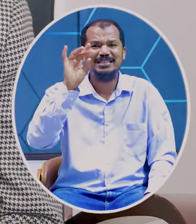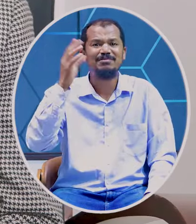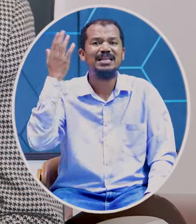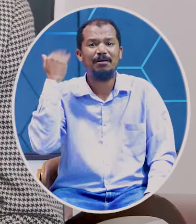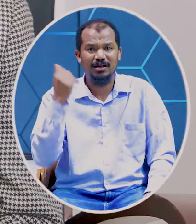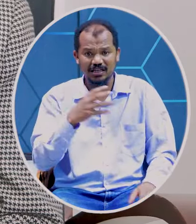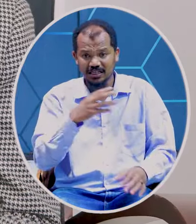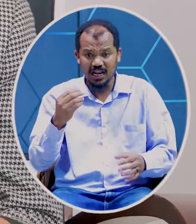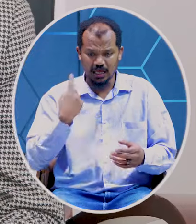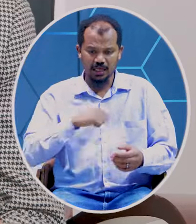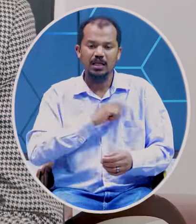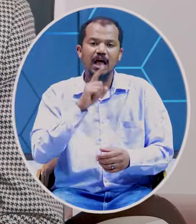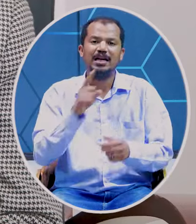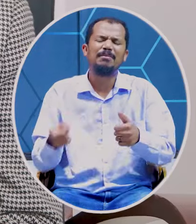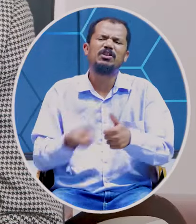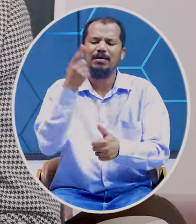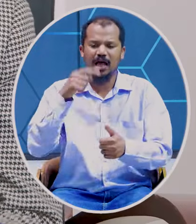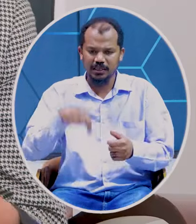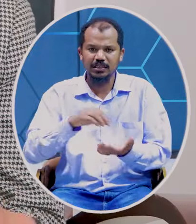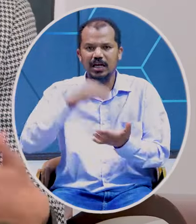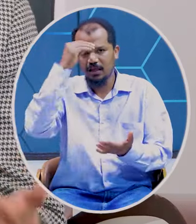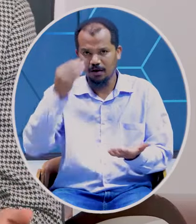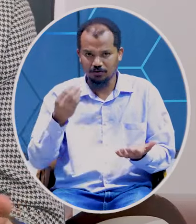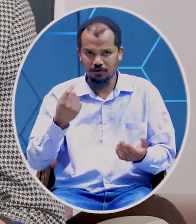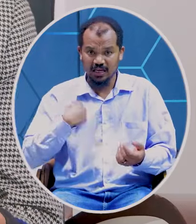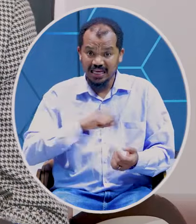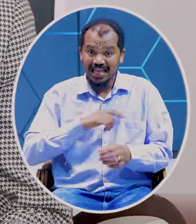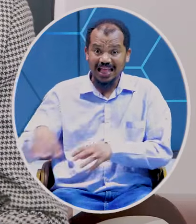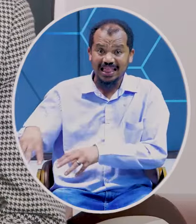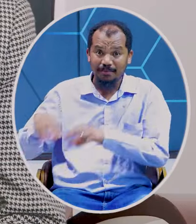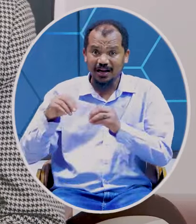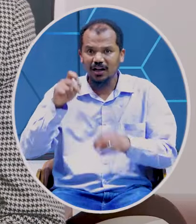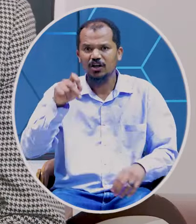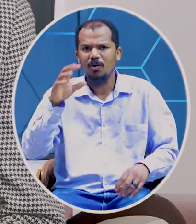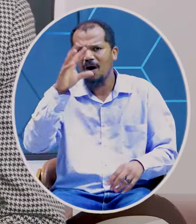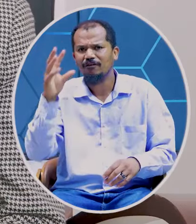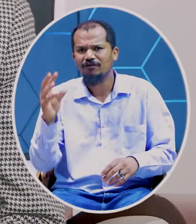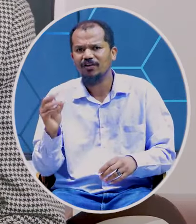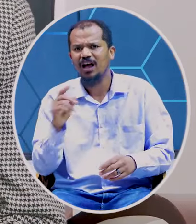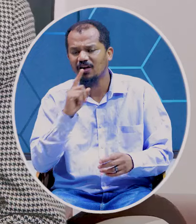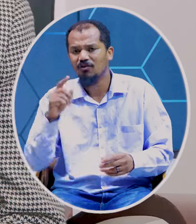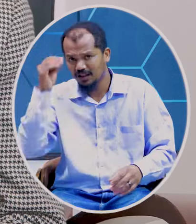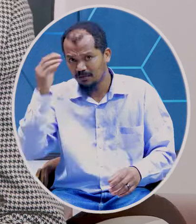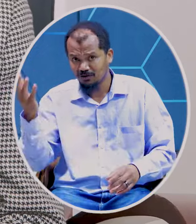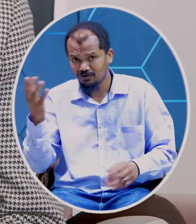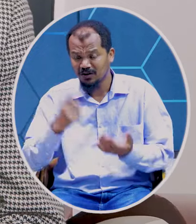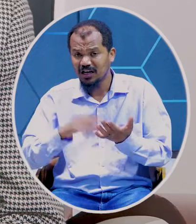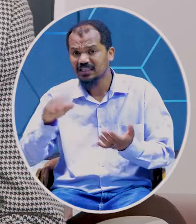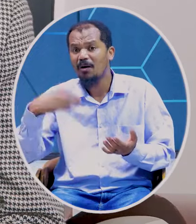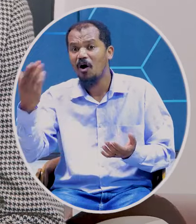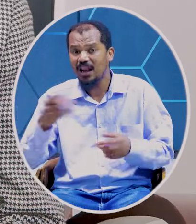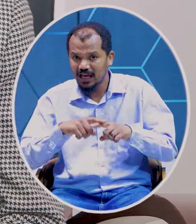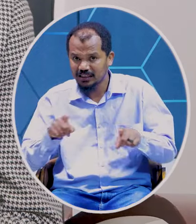7 ወይ 8 ነበርን እና እኛንን የመጀመሪያዎቹ እዚህ የተማር የእኛ አስተማሪዎች ሳውዝ አፍሪካ ነው በብዛት የተማሩት።